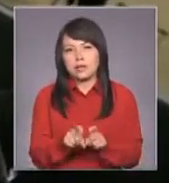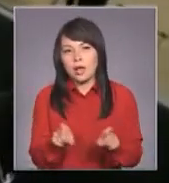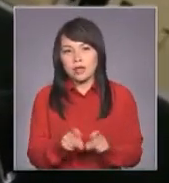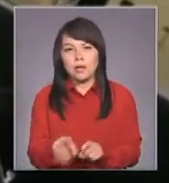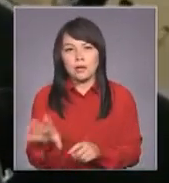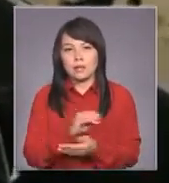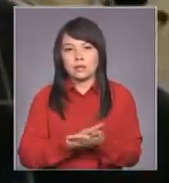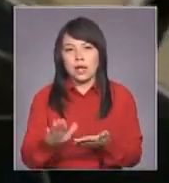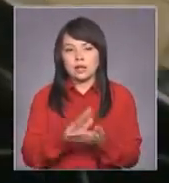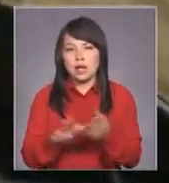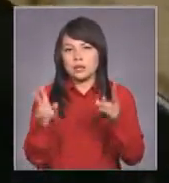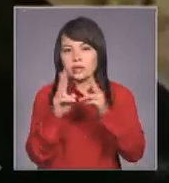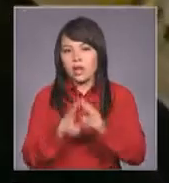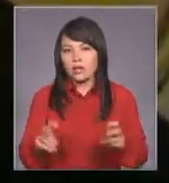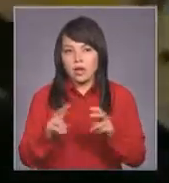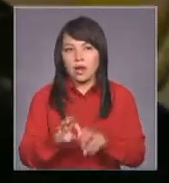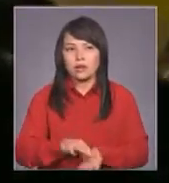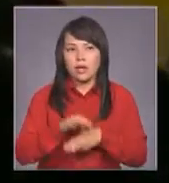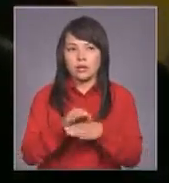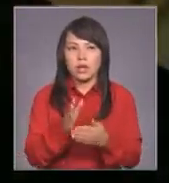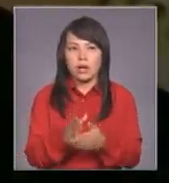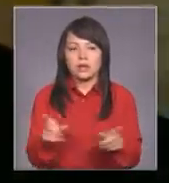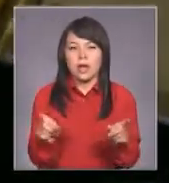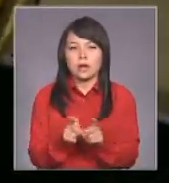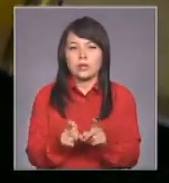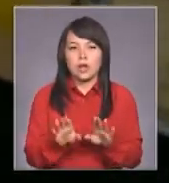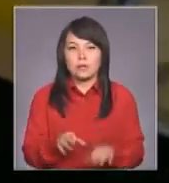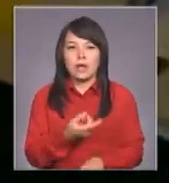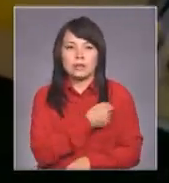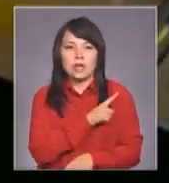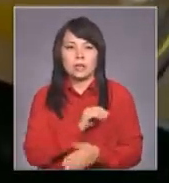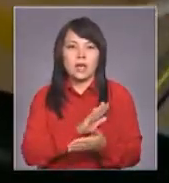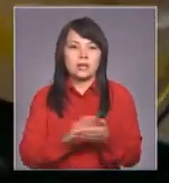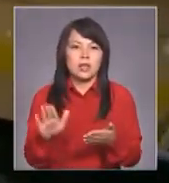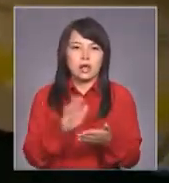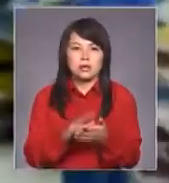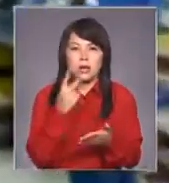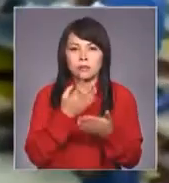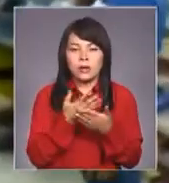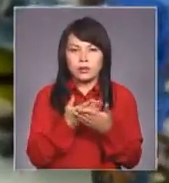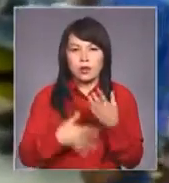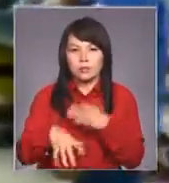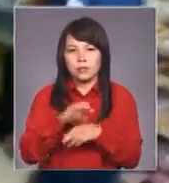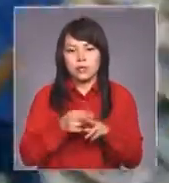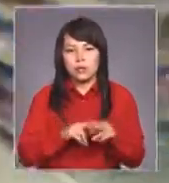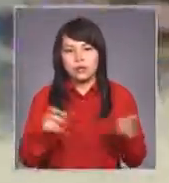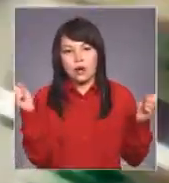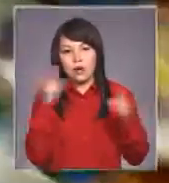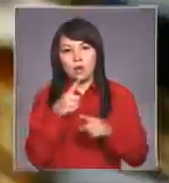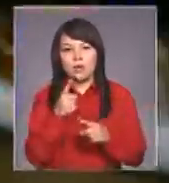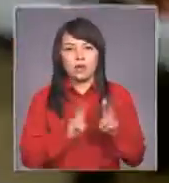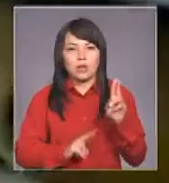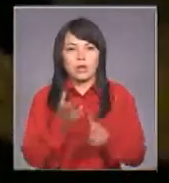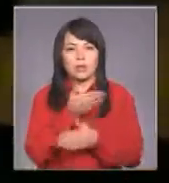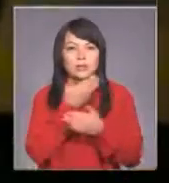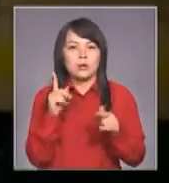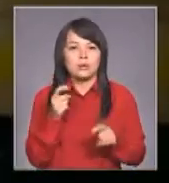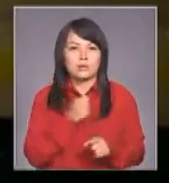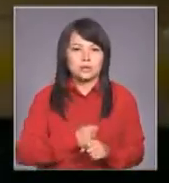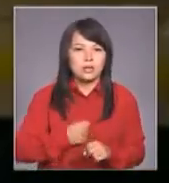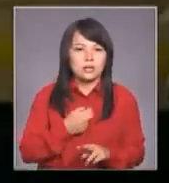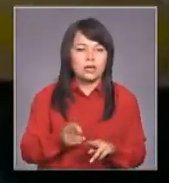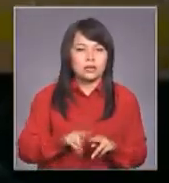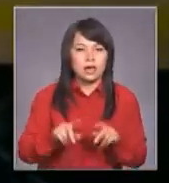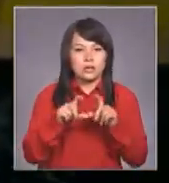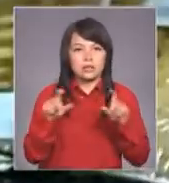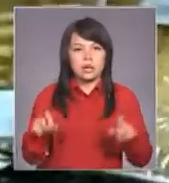жойқын тексеріс жүргізді. Осылайша сауда орталығының санитарлық тазалығы сын көтермейтіндігі анықталды. Ал басы дауға қалған